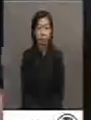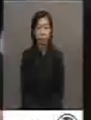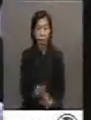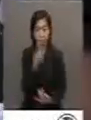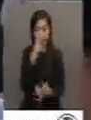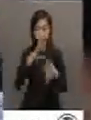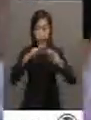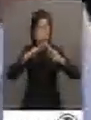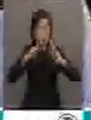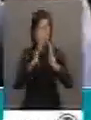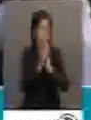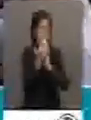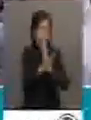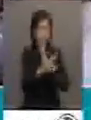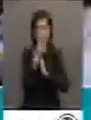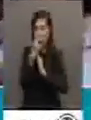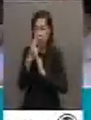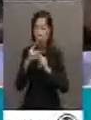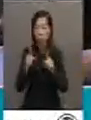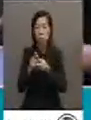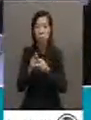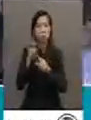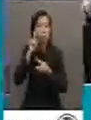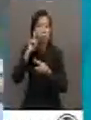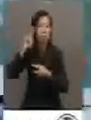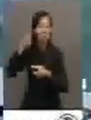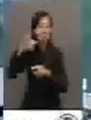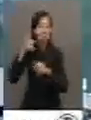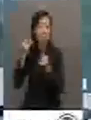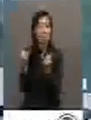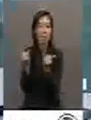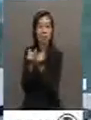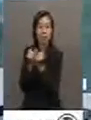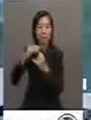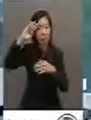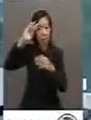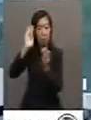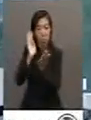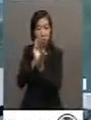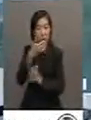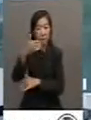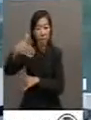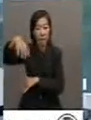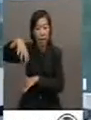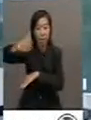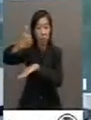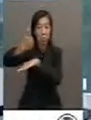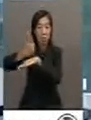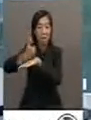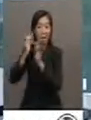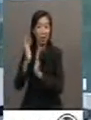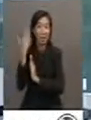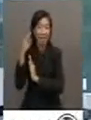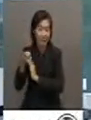ไปดูเรื่องของสาวข้างกายอดีตผู้บัญชาการตำรวจแห่งชาติกันบ้างค่ะคุณผู้ชมคุณยุวเรศนะคะก่อนหน้